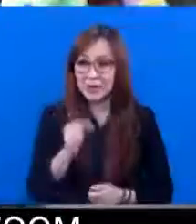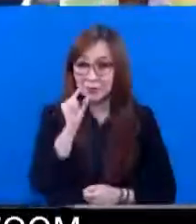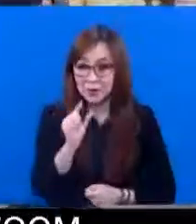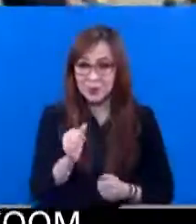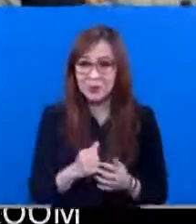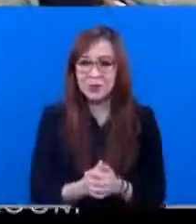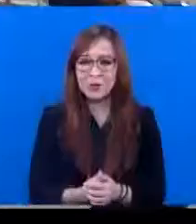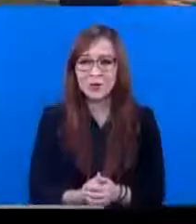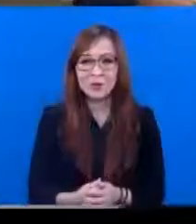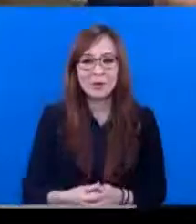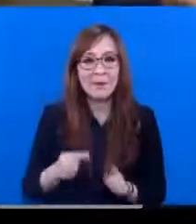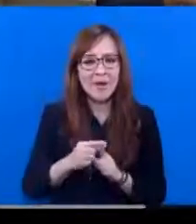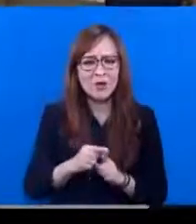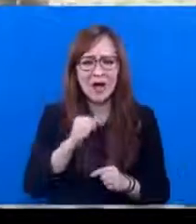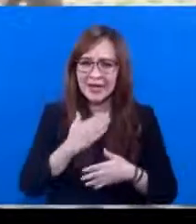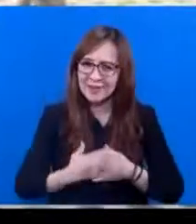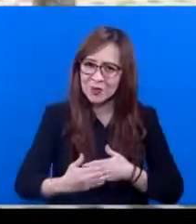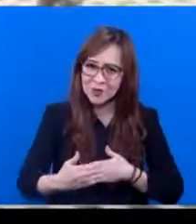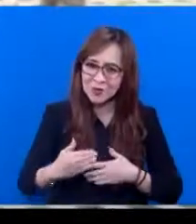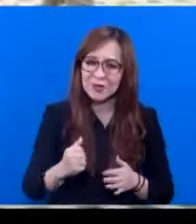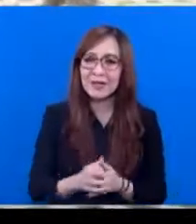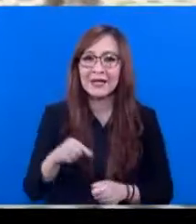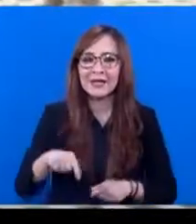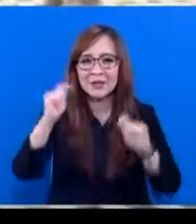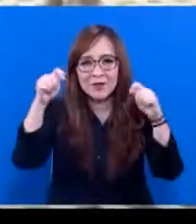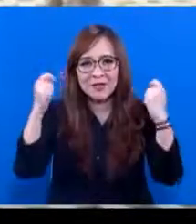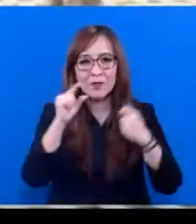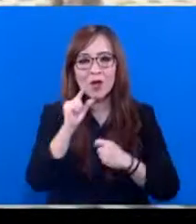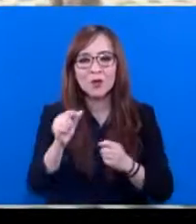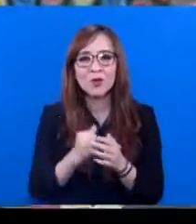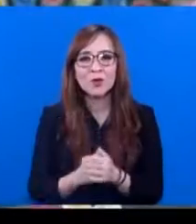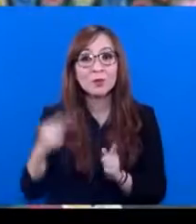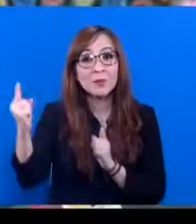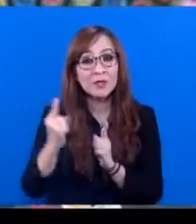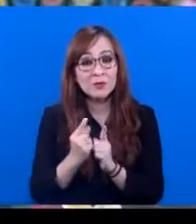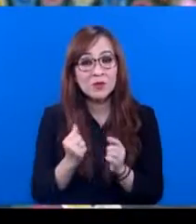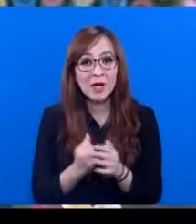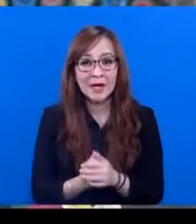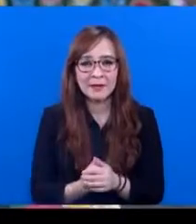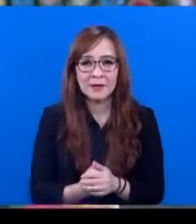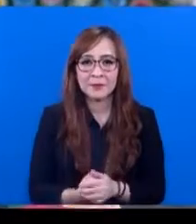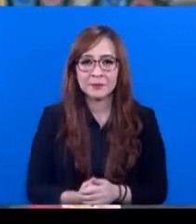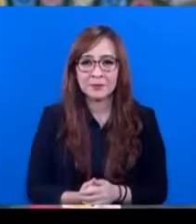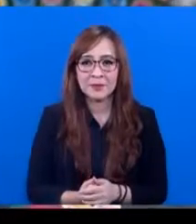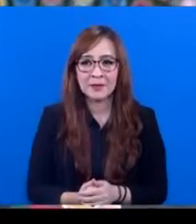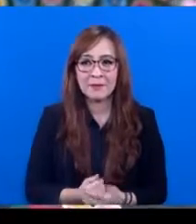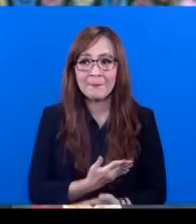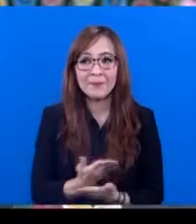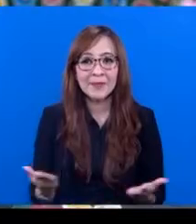payung tradisional Nusantara, festival ini juga sekaligus sebagai upaya mempertemukan pelaku industri kreatif payung dan penggiat seni